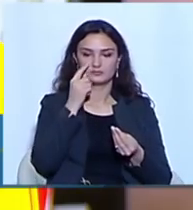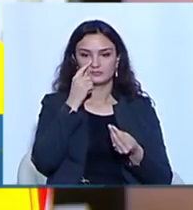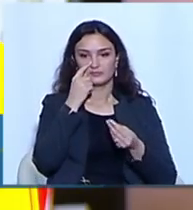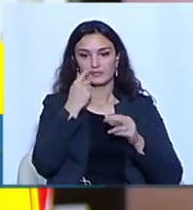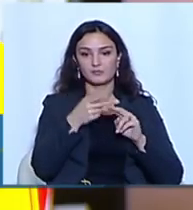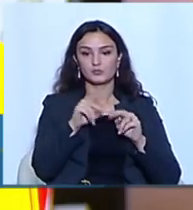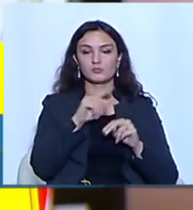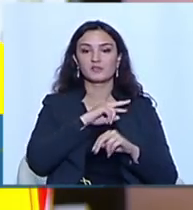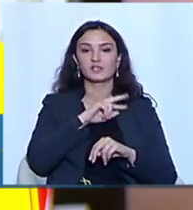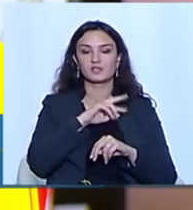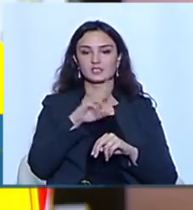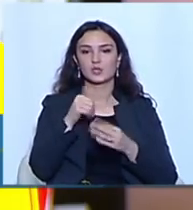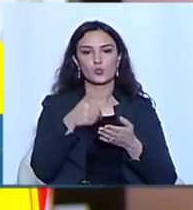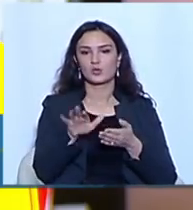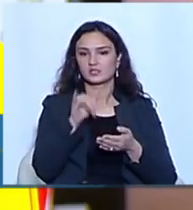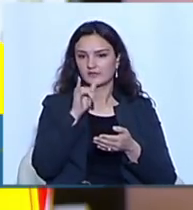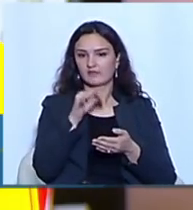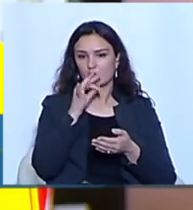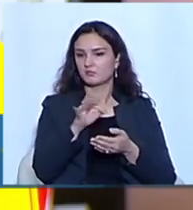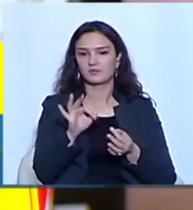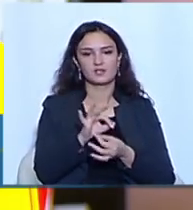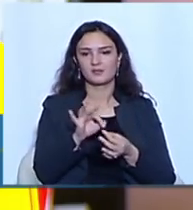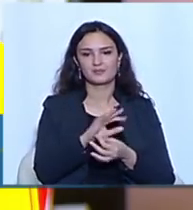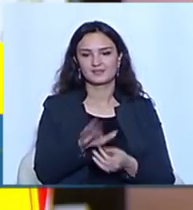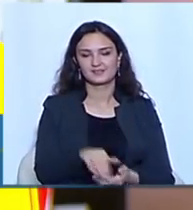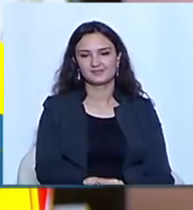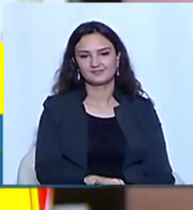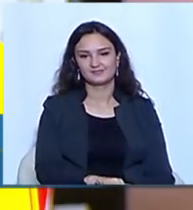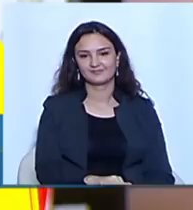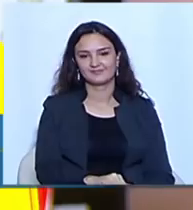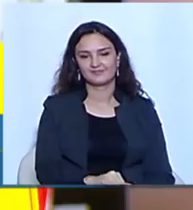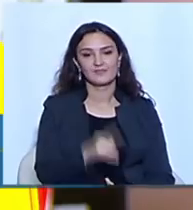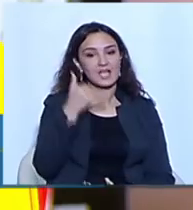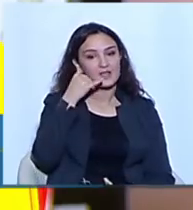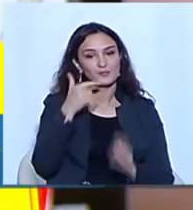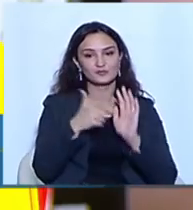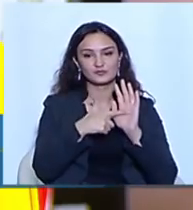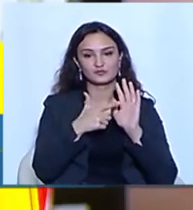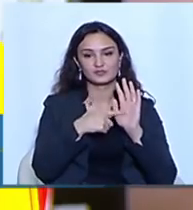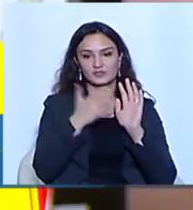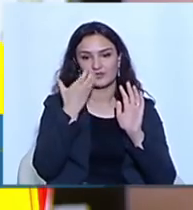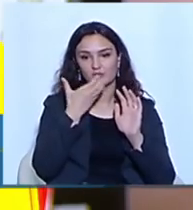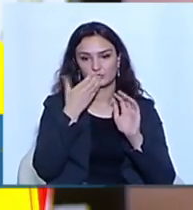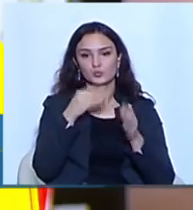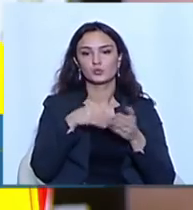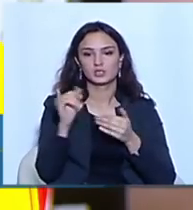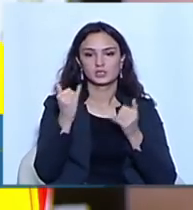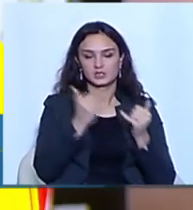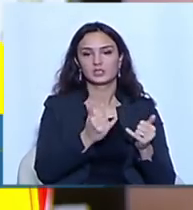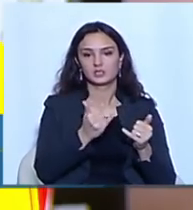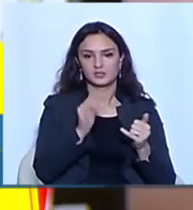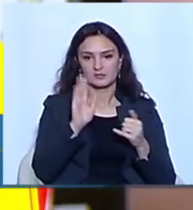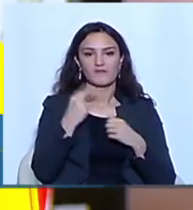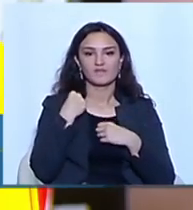რომ გვიყვარს და უარს ვერ ვეუბნებით ვერაფერზე. iPhone 7 რომ მოგთხოვოს, უყიდი წახვალ,